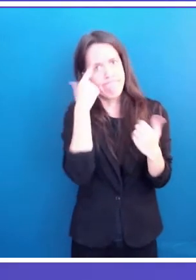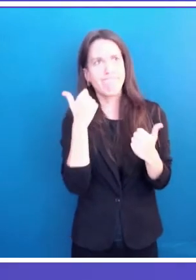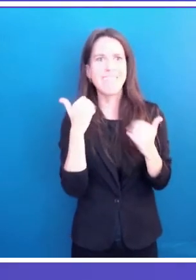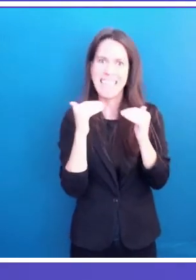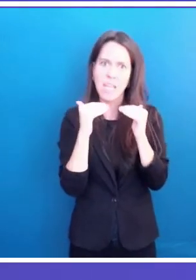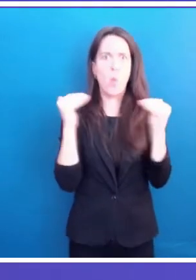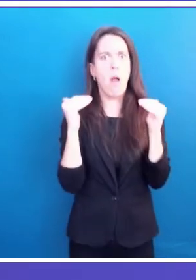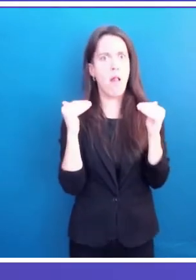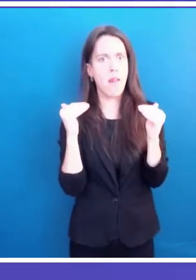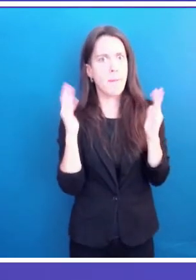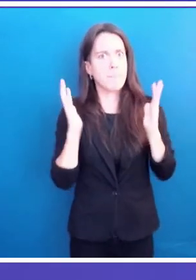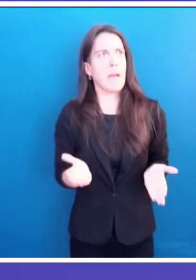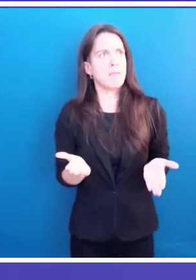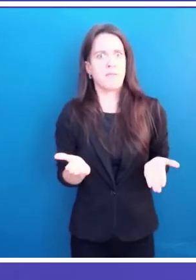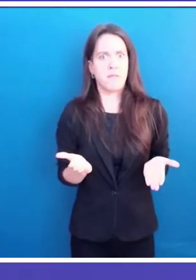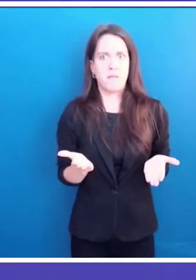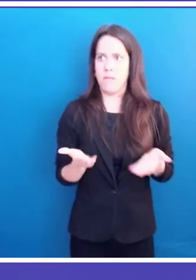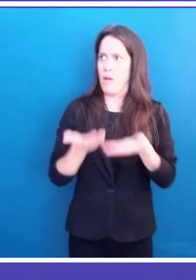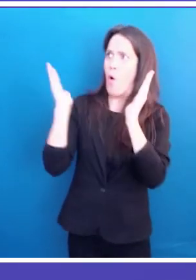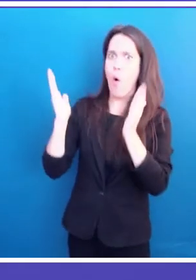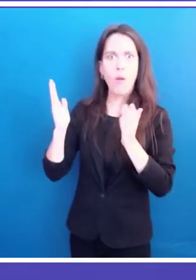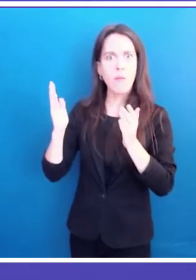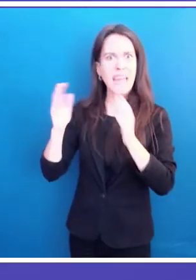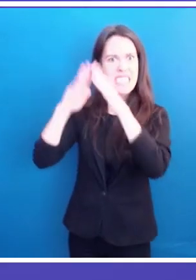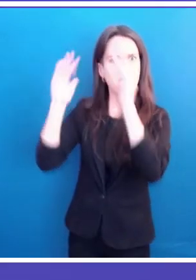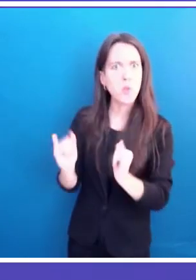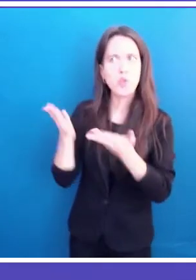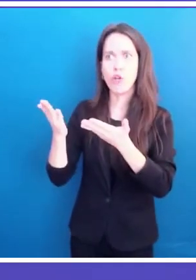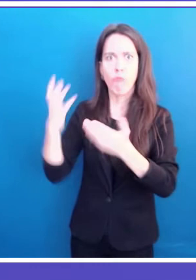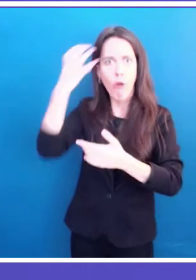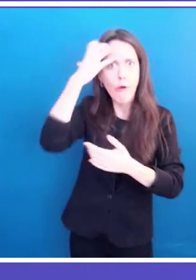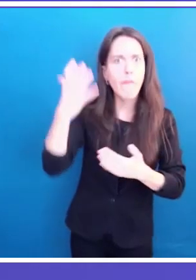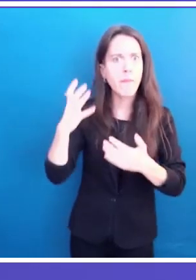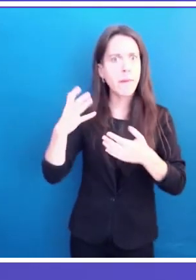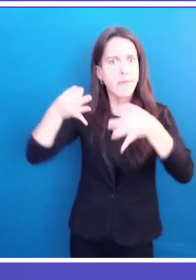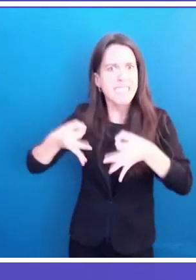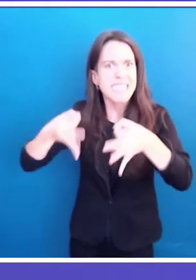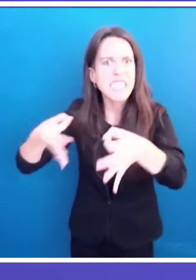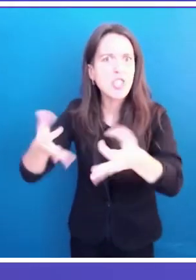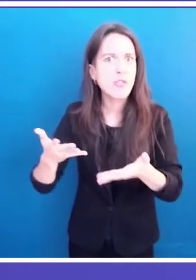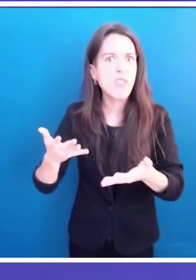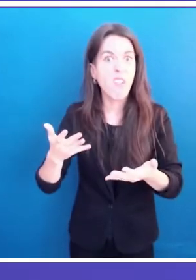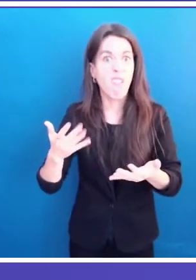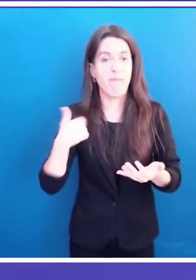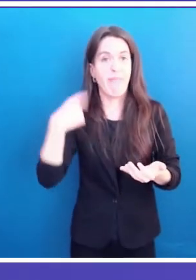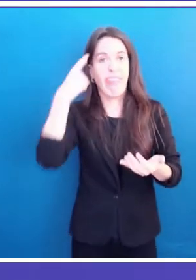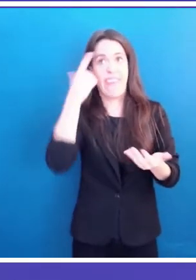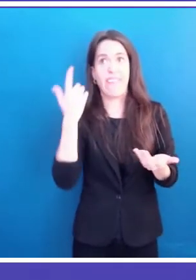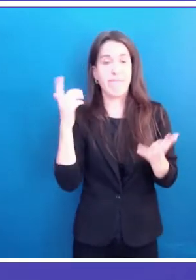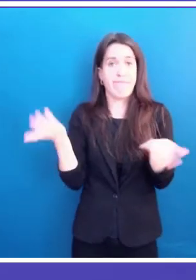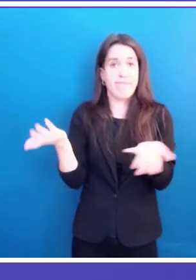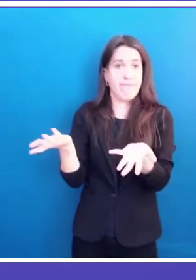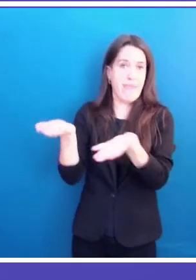المساواة ويؤدي ذلك إلى نتائج سلبية جدا على وضعهن. يجب إذن أن نقنع النساء بأهمية المساواة،